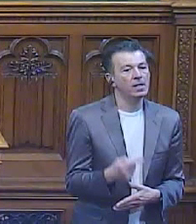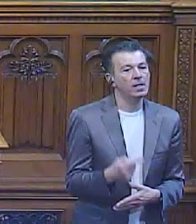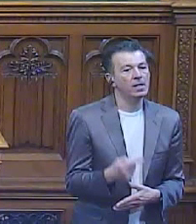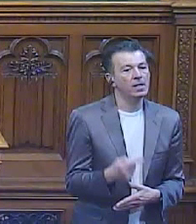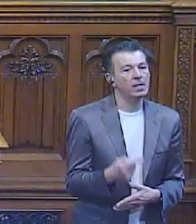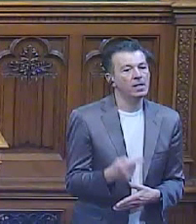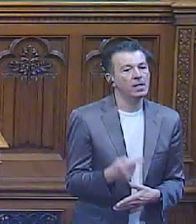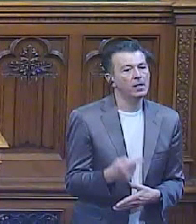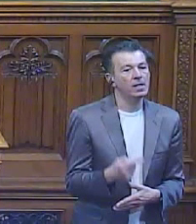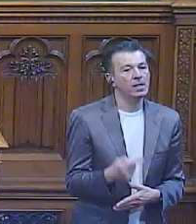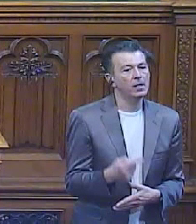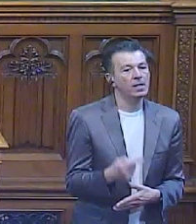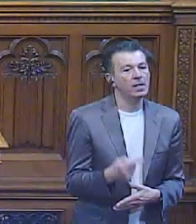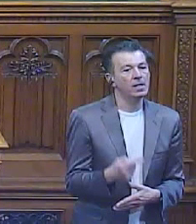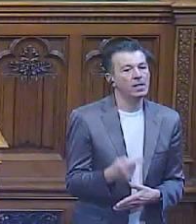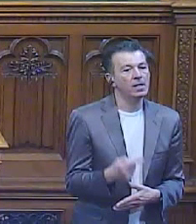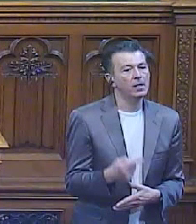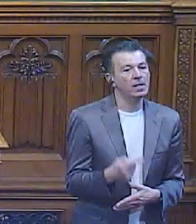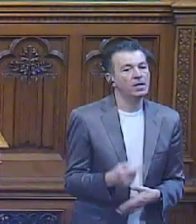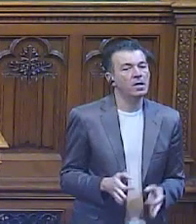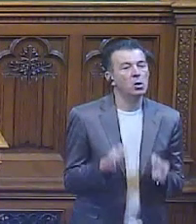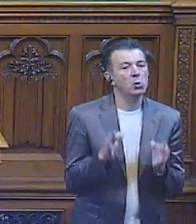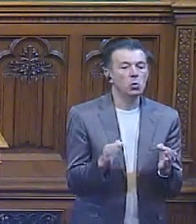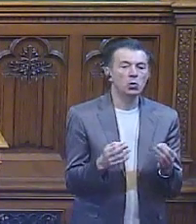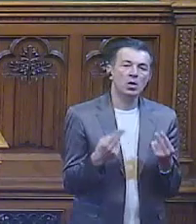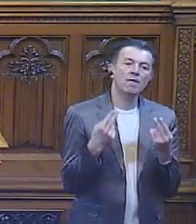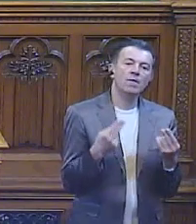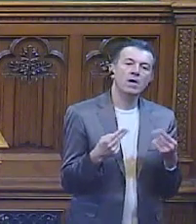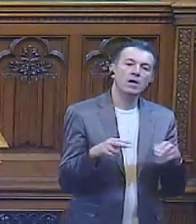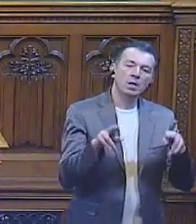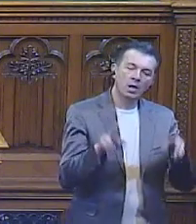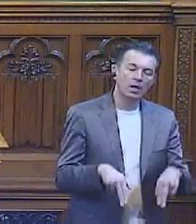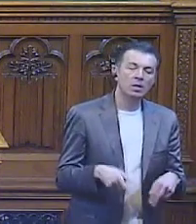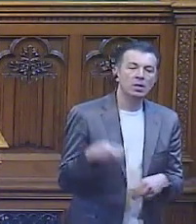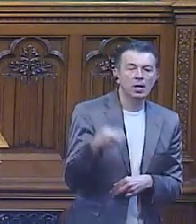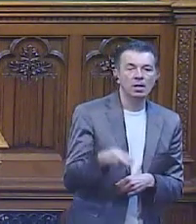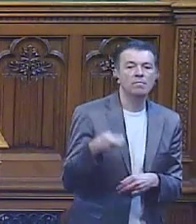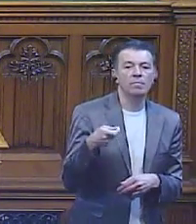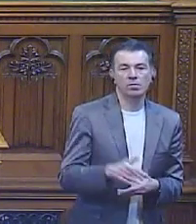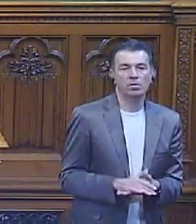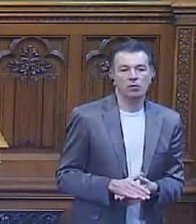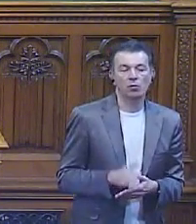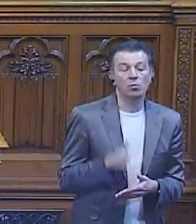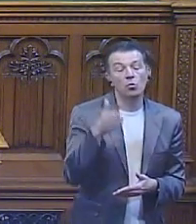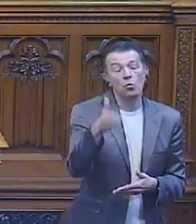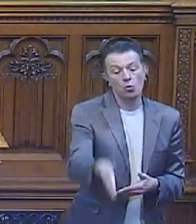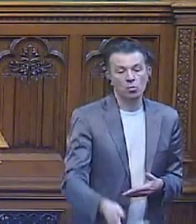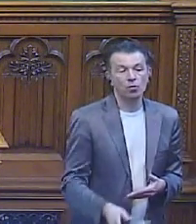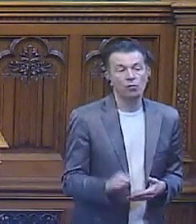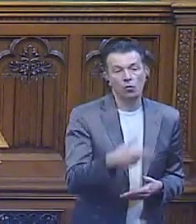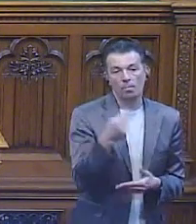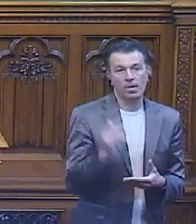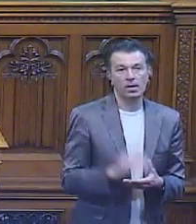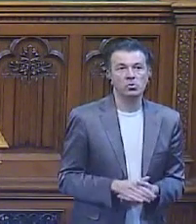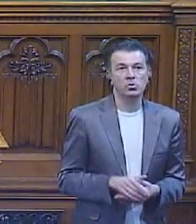Platz. Und ich denke, eine gute, wichtige und richtige Investition in die Zukunft der